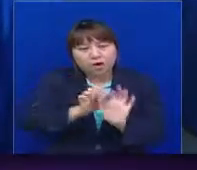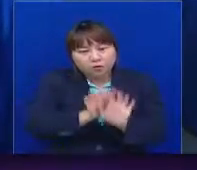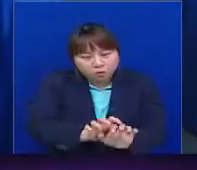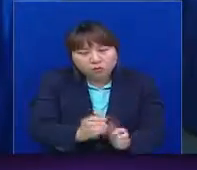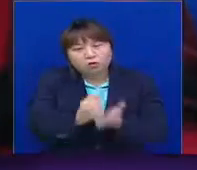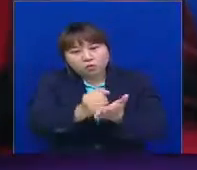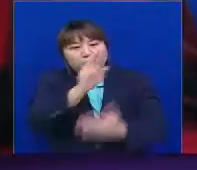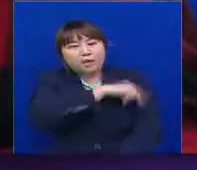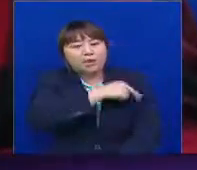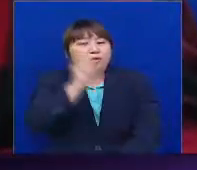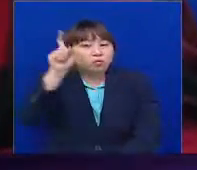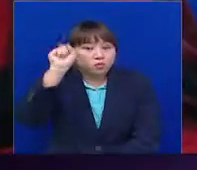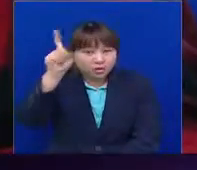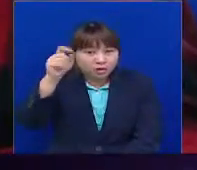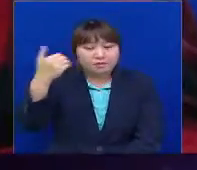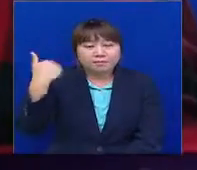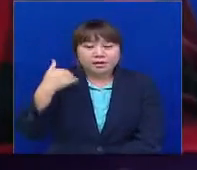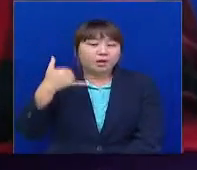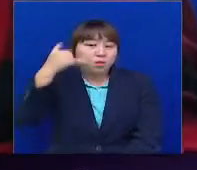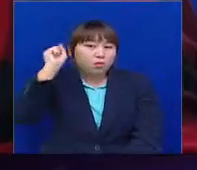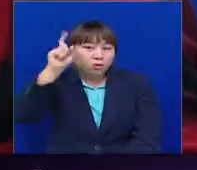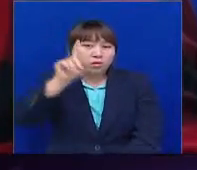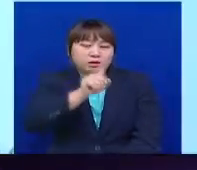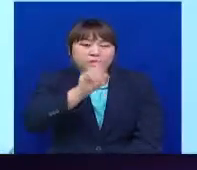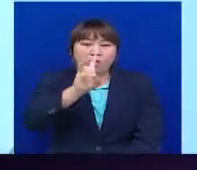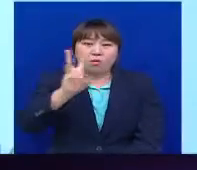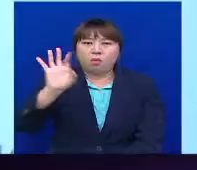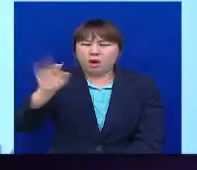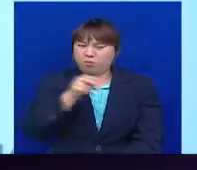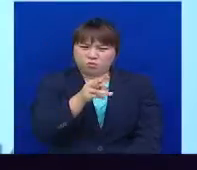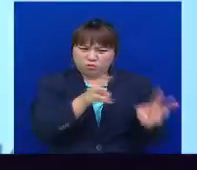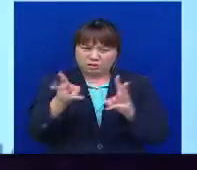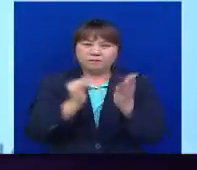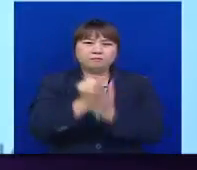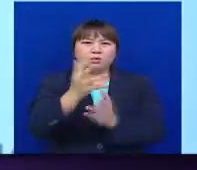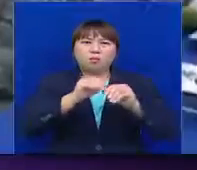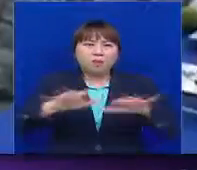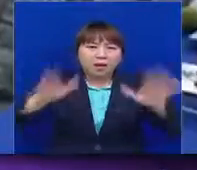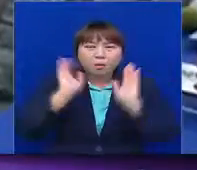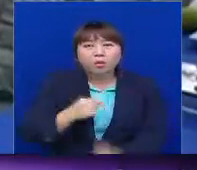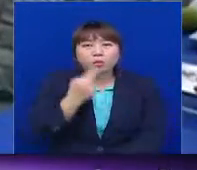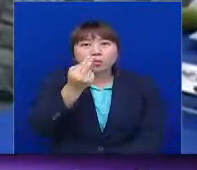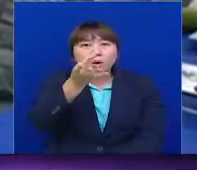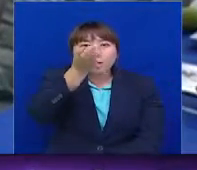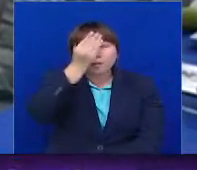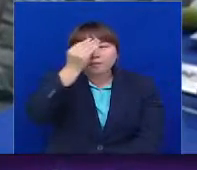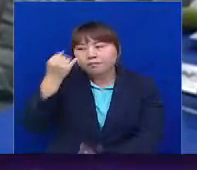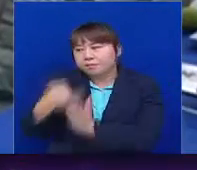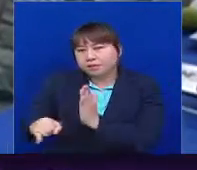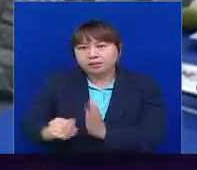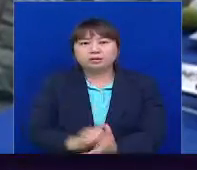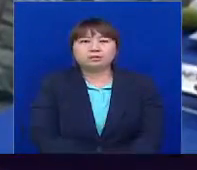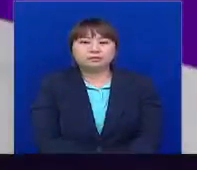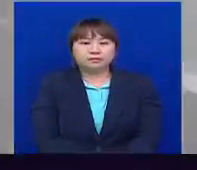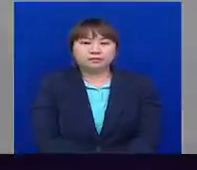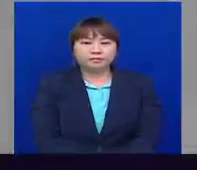แพทย์ฉุกเฉินหรือการใช้งานสายด่วนแพทย์ฉุกเฉิน1669ไม่ถูกต้องทำให้ผู้ชมนำไปปฏิบัติผิดวิธี